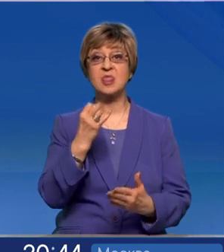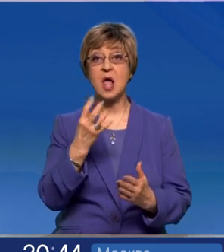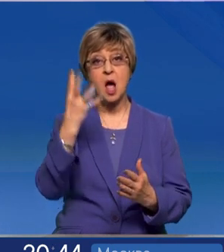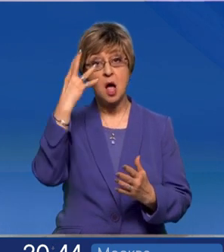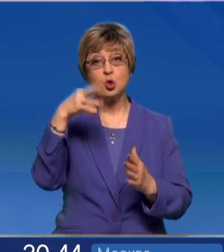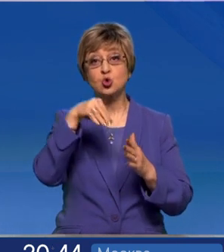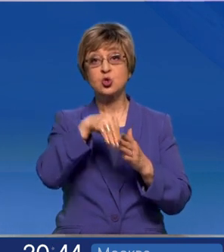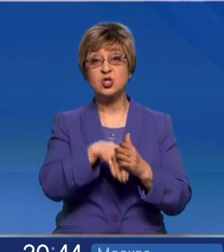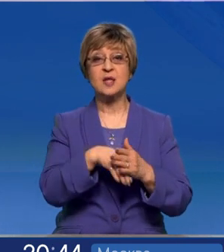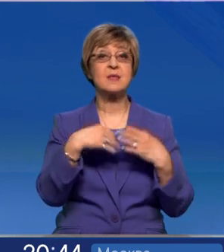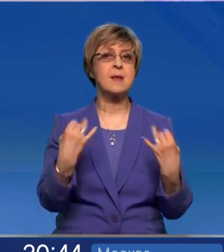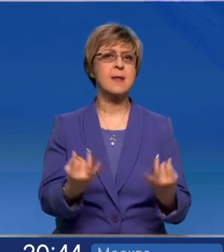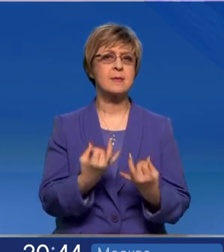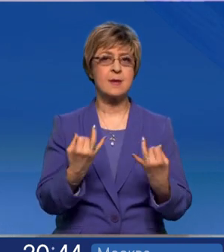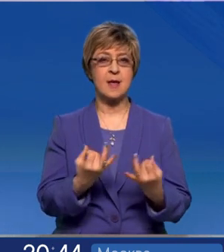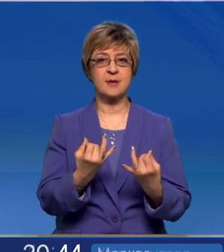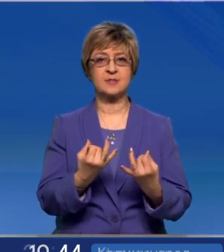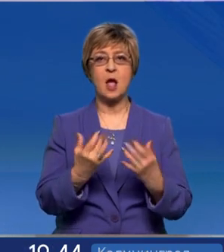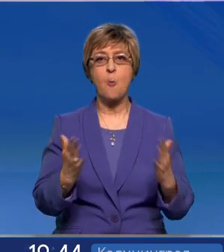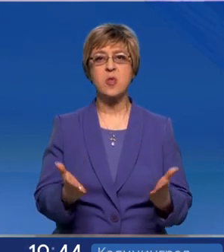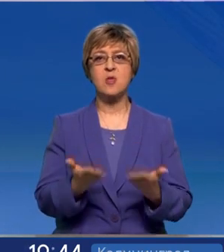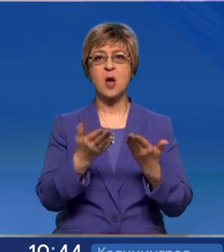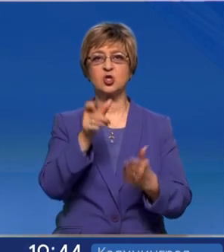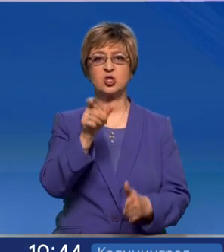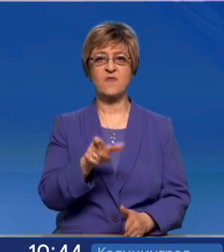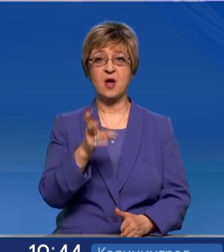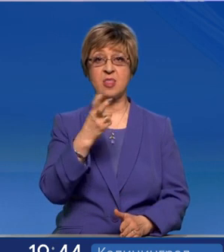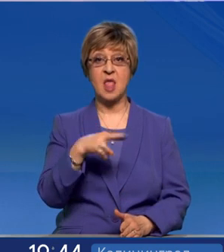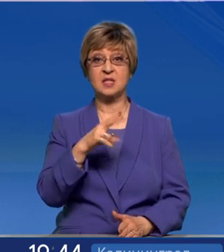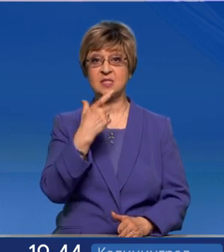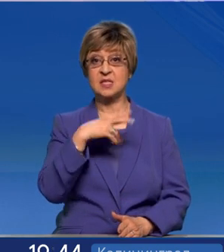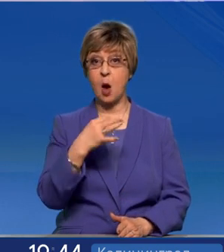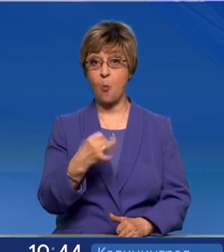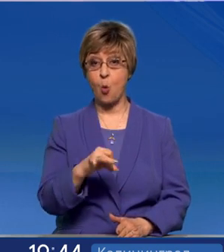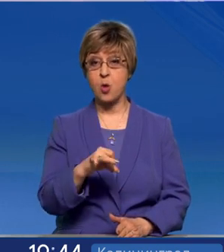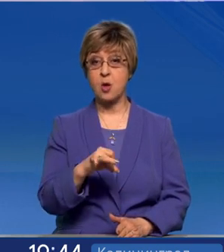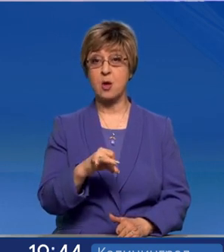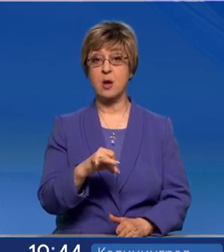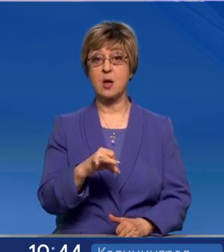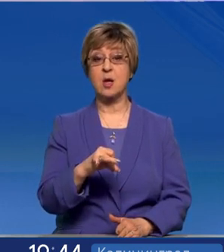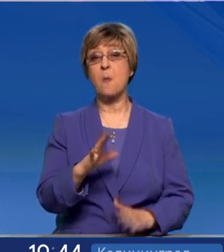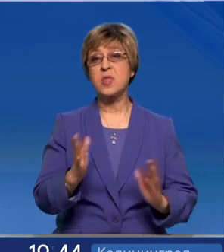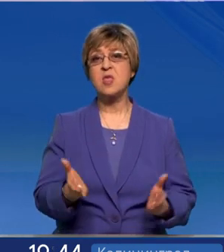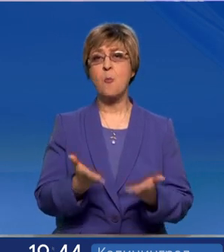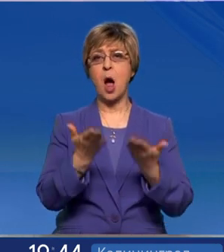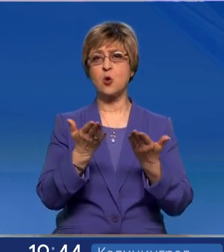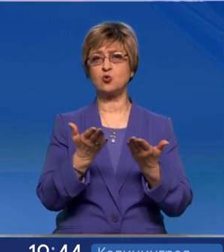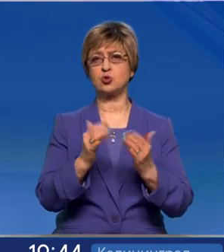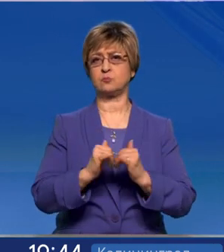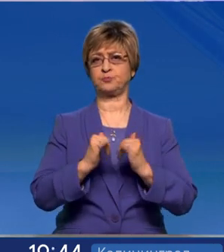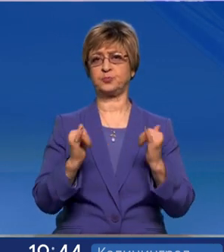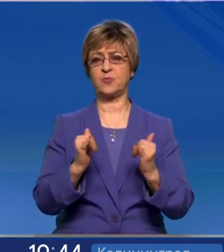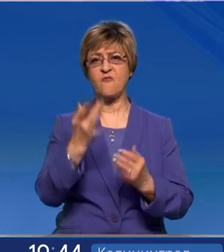и интересный и поднимающий человека над собой продукт, поднимающий и в профессиональном плане, и в культурном,